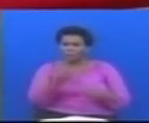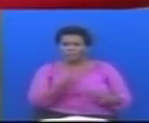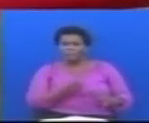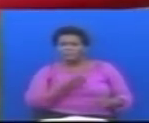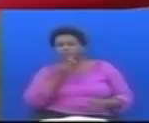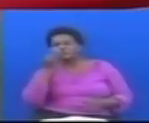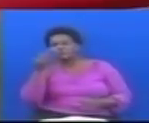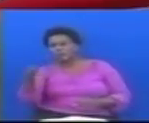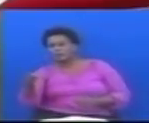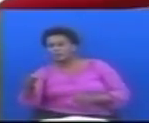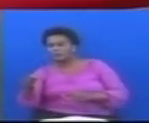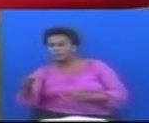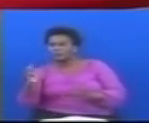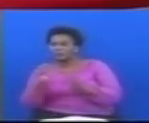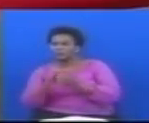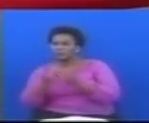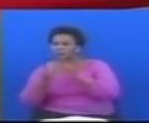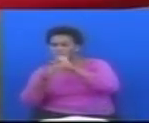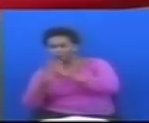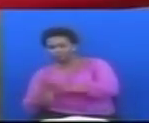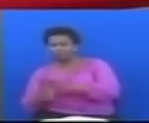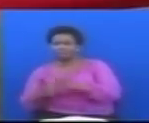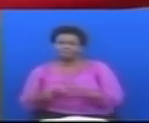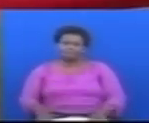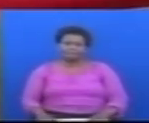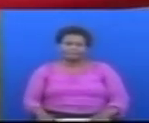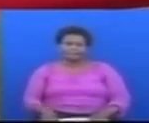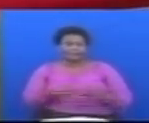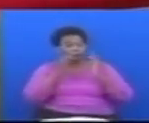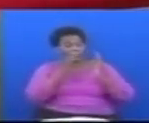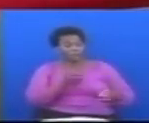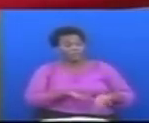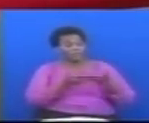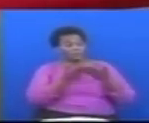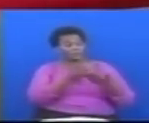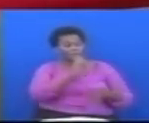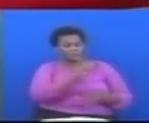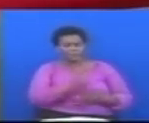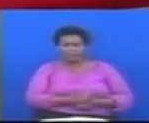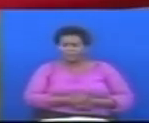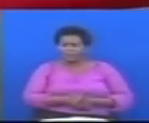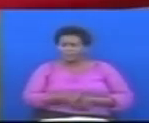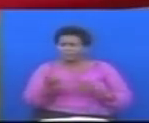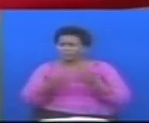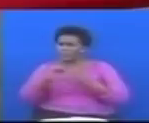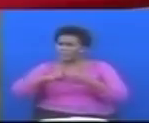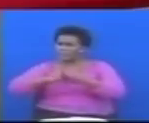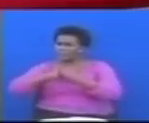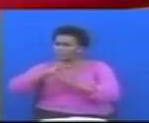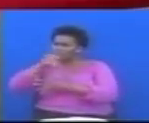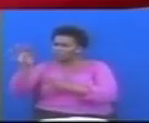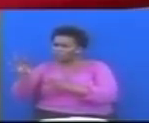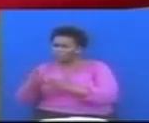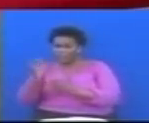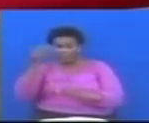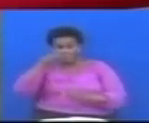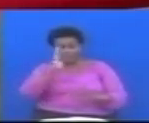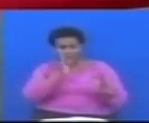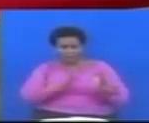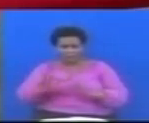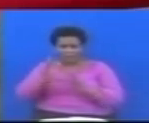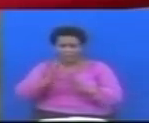dhidi ya watoto. Mheshimiwa Naibu Spika, katika kukabiliana changamoto hii, serikali imeandaa mpango kazi